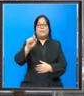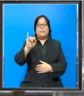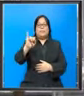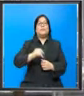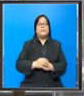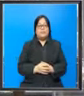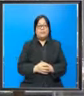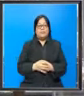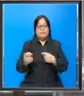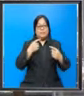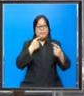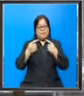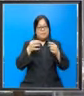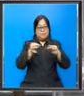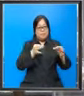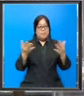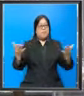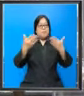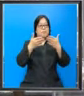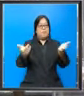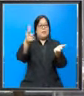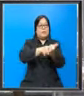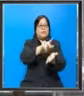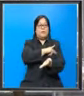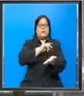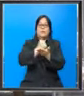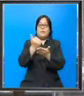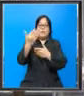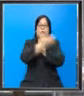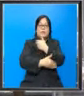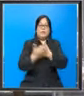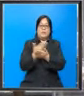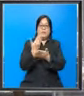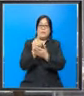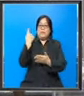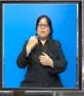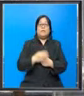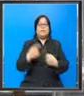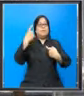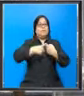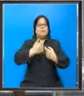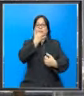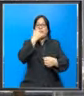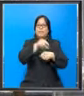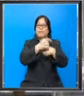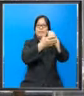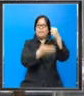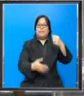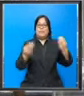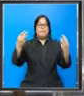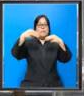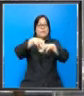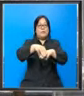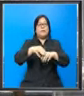inovasi menyatakan nah berikutan pendedahan laporan ketua di negara baru ini berkait penyalahgunaan dana kerajaan oleh